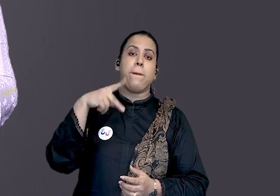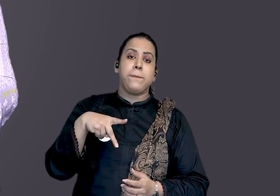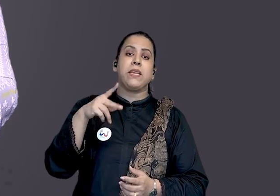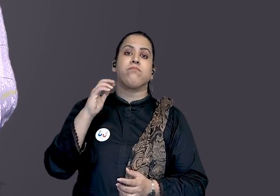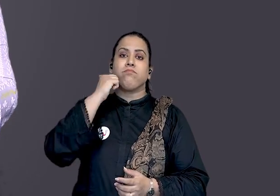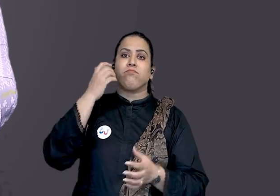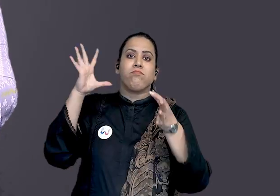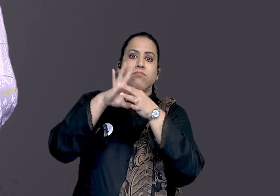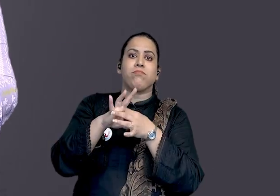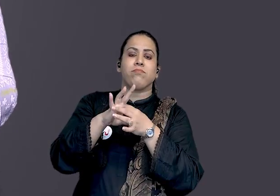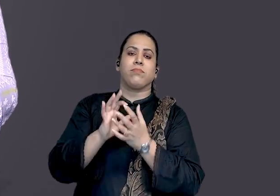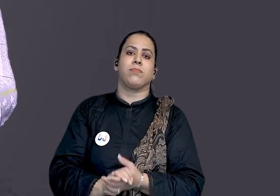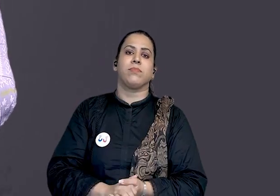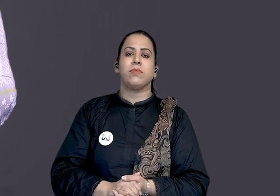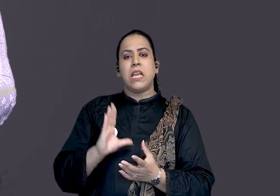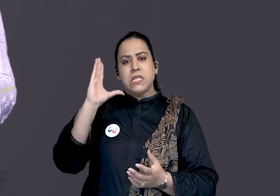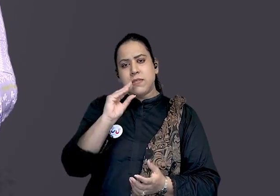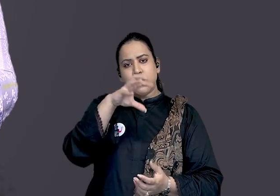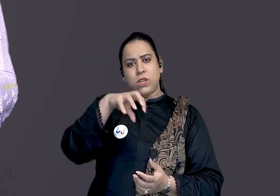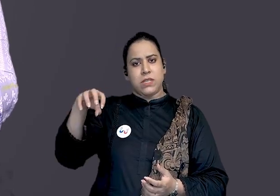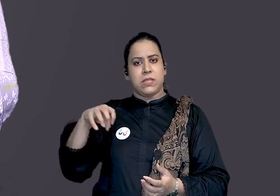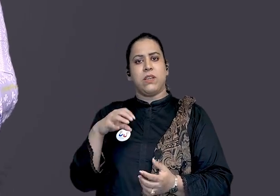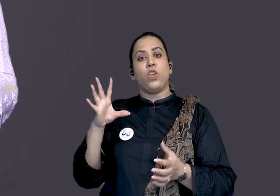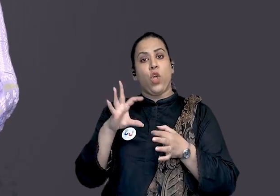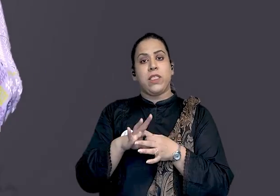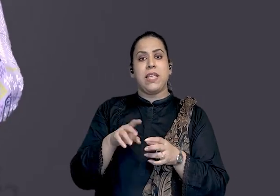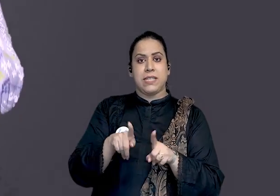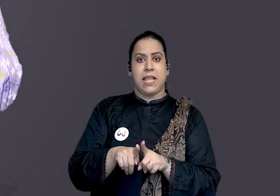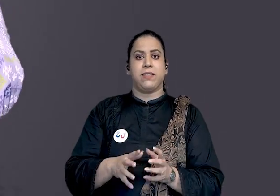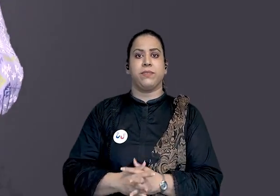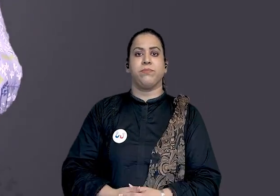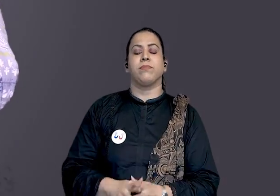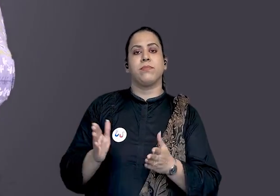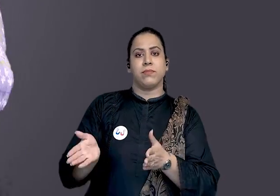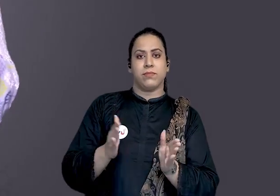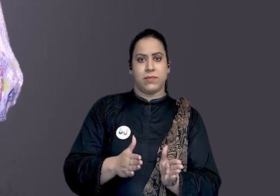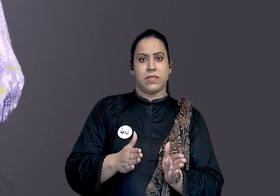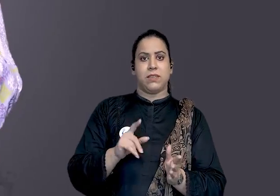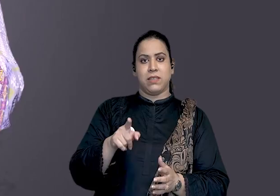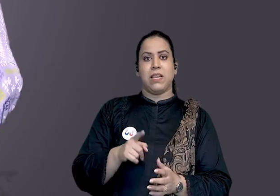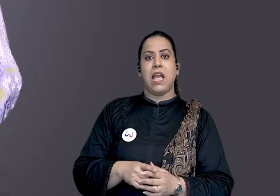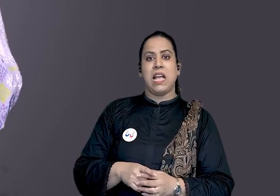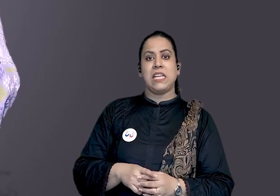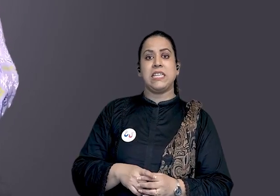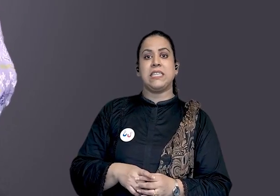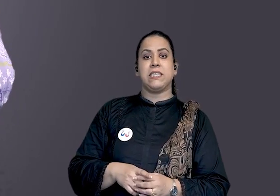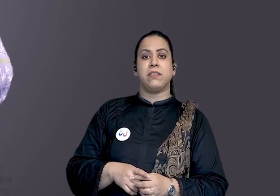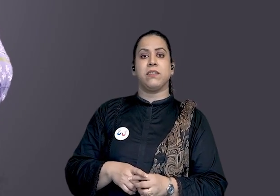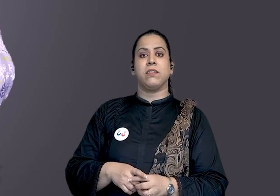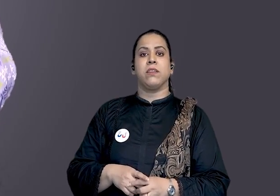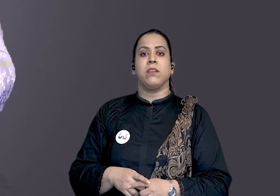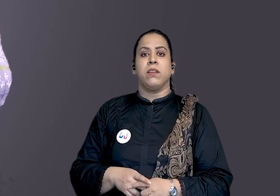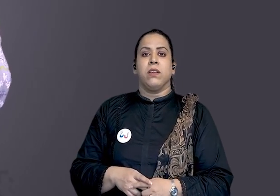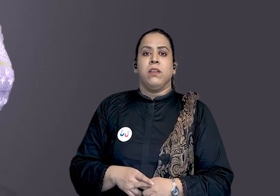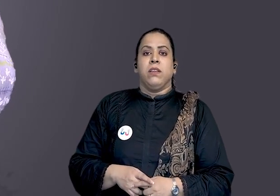ایسٹ کے کچھ علاقوں کے ساتھ، پھر افغانستان، مطلب یہ نیپال، یہ ان جگہوں پہ جو ایک